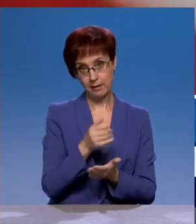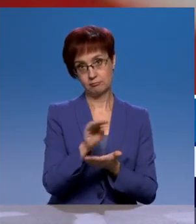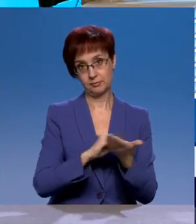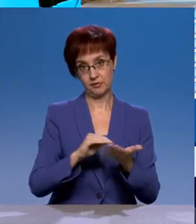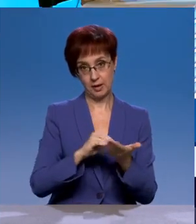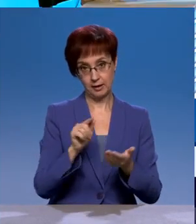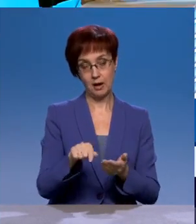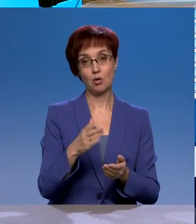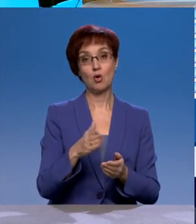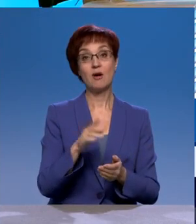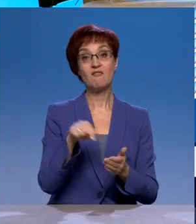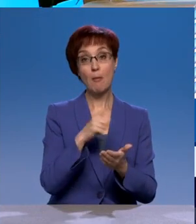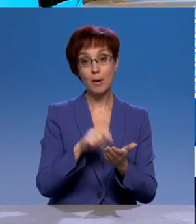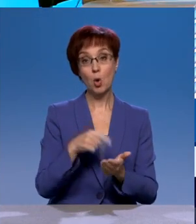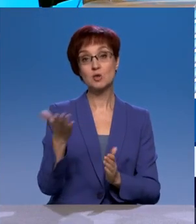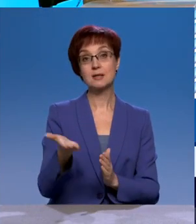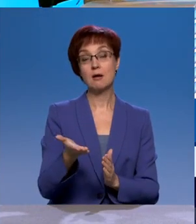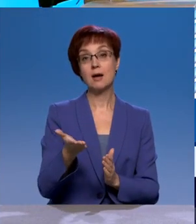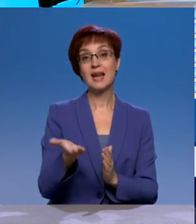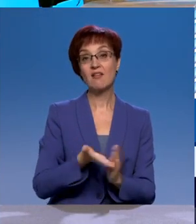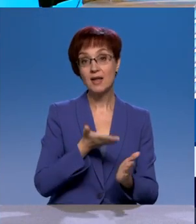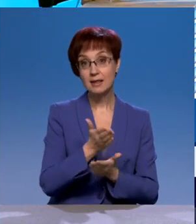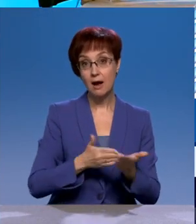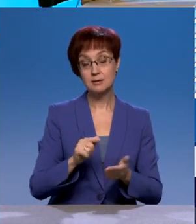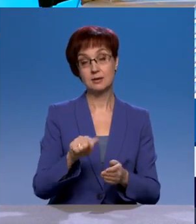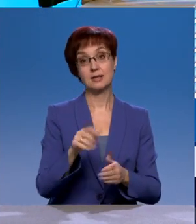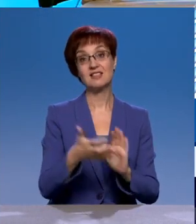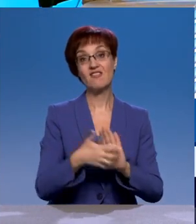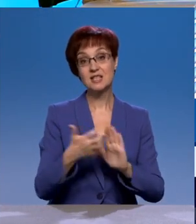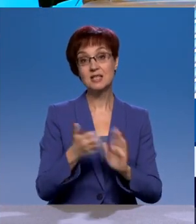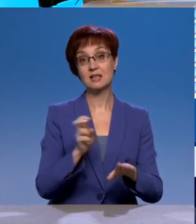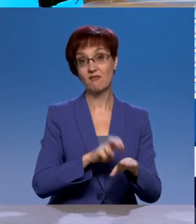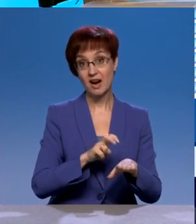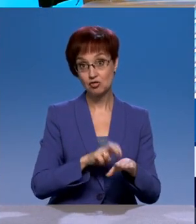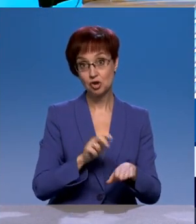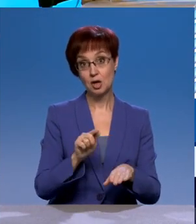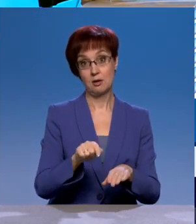дефицита врачей. Для того, чтобы были врачи, для того, чтобы были медсестры, нужно, чтобы